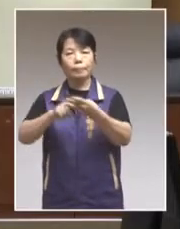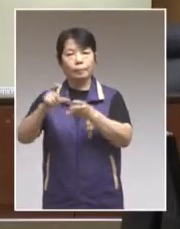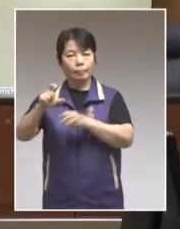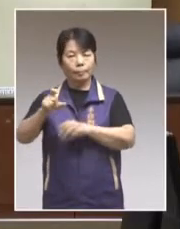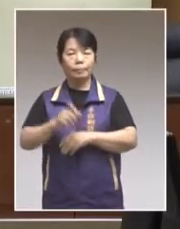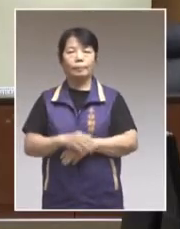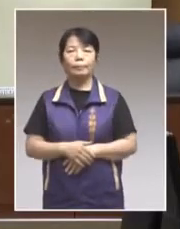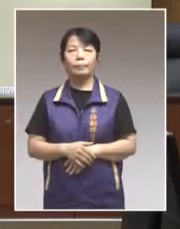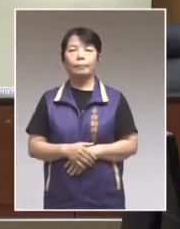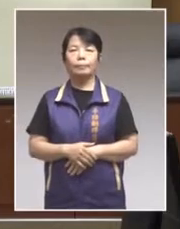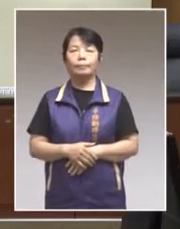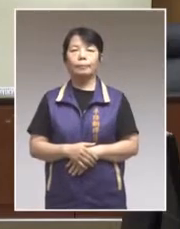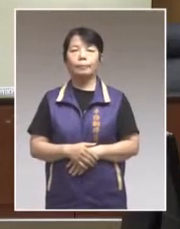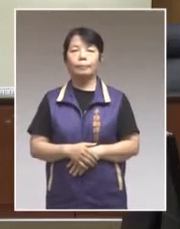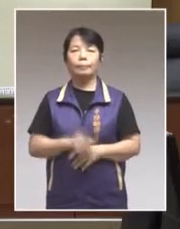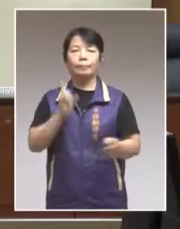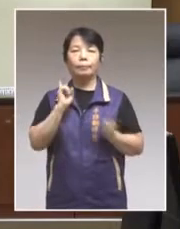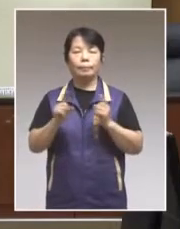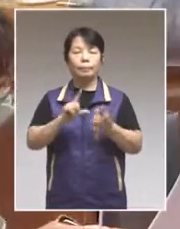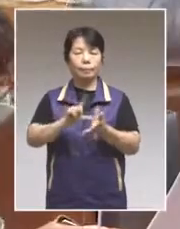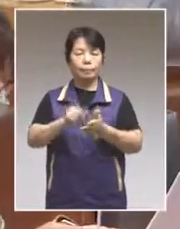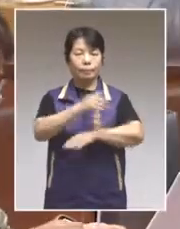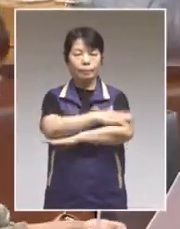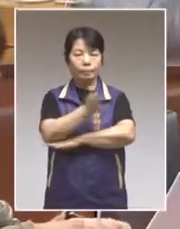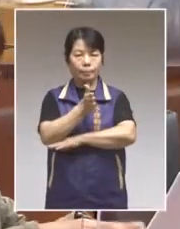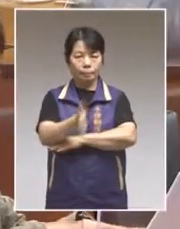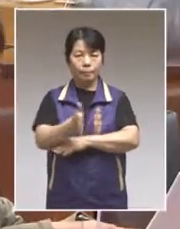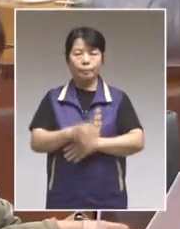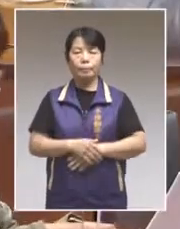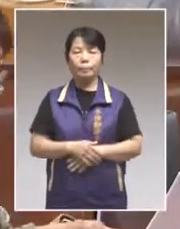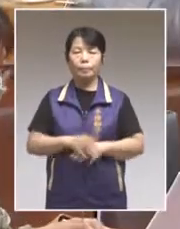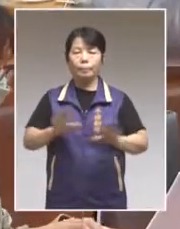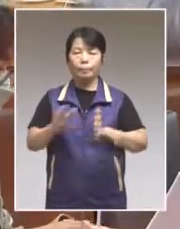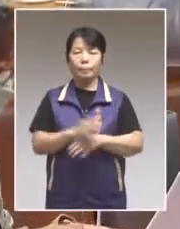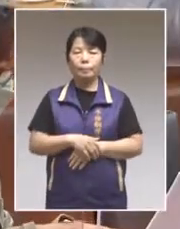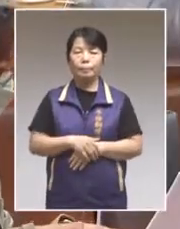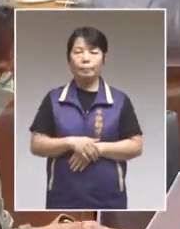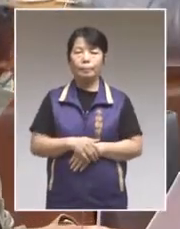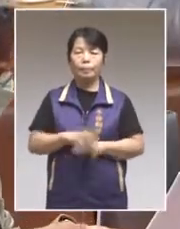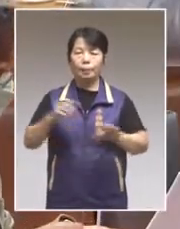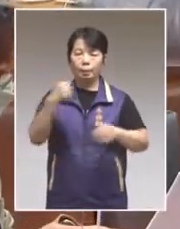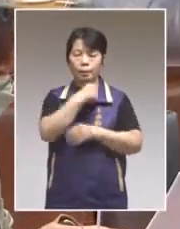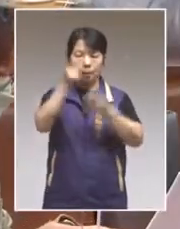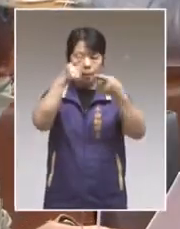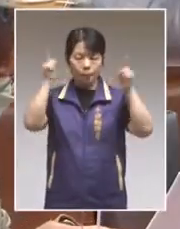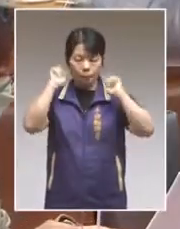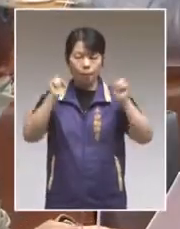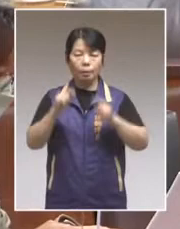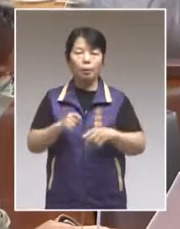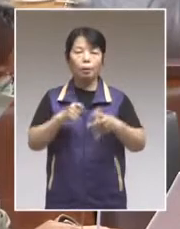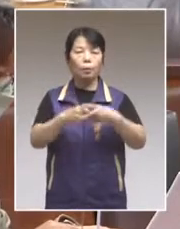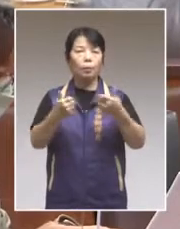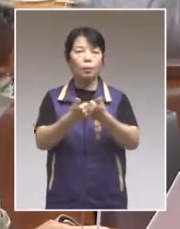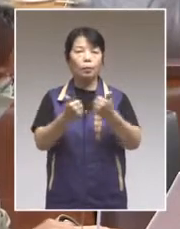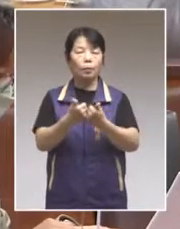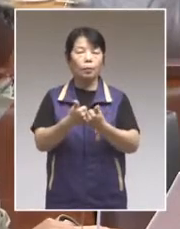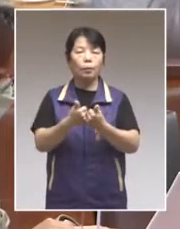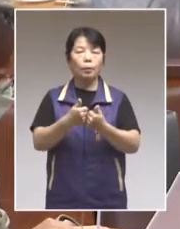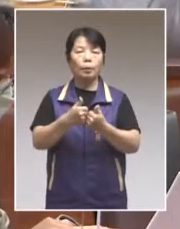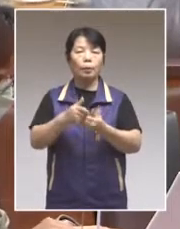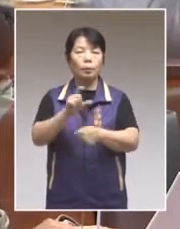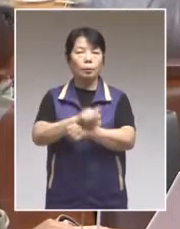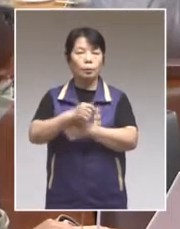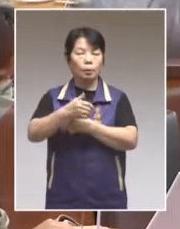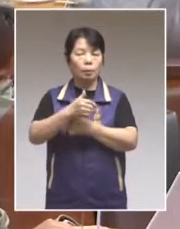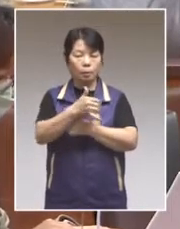好，来自由。 自由时报提问，那个台大公卫学者陈秀熙教授，他有指最近在